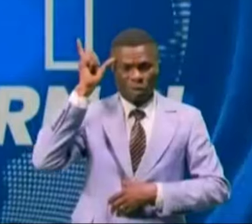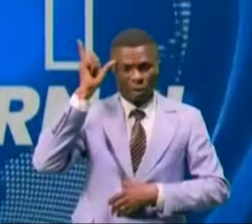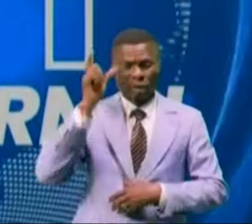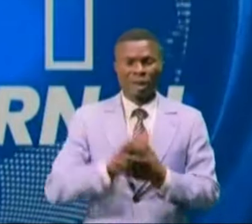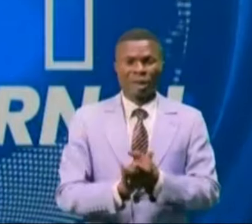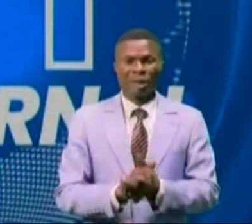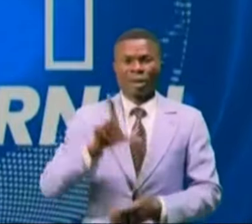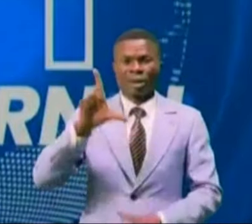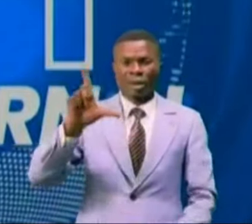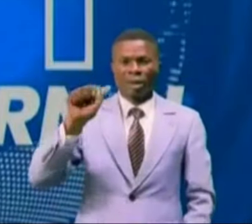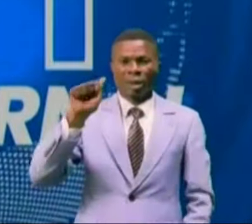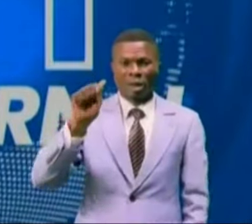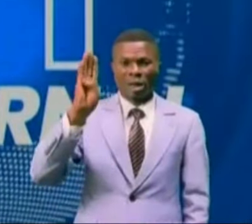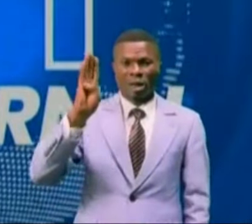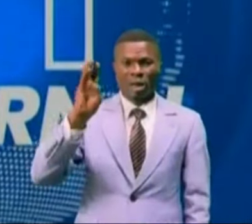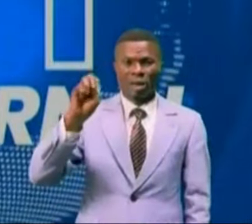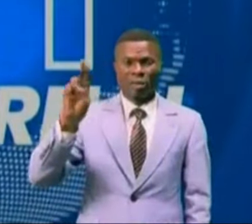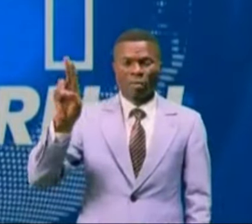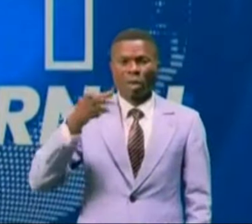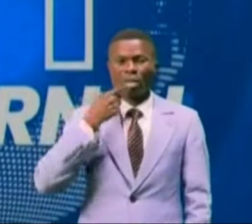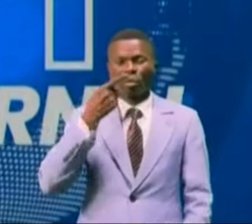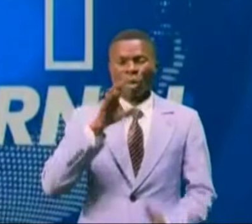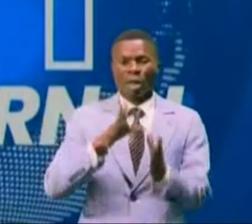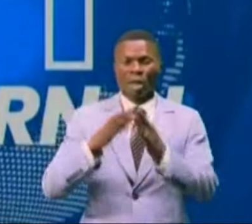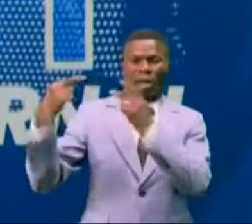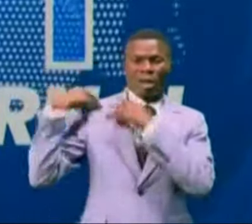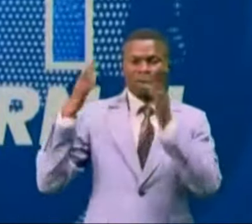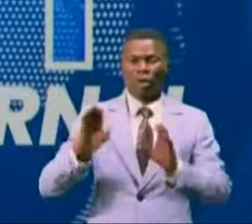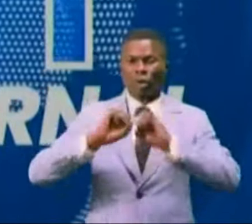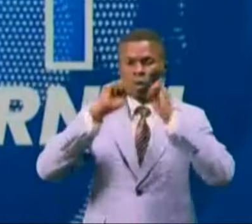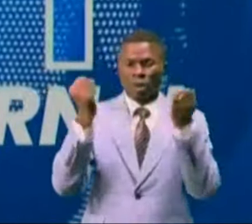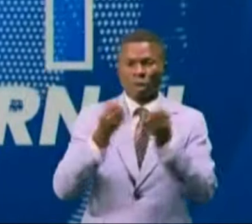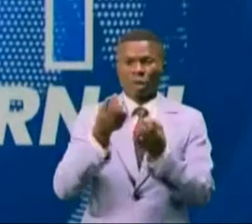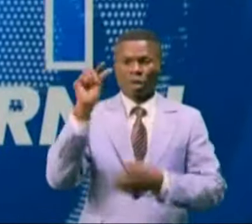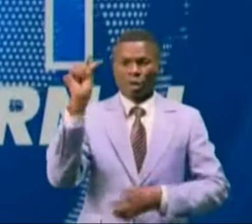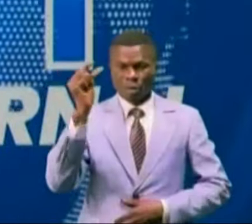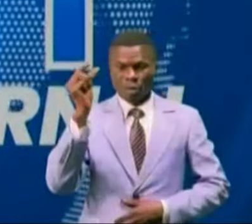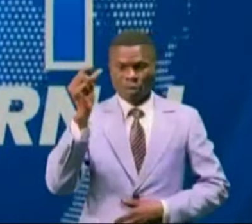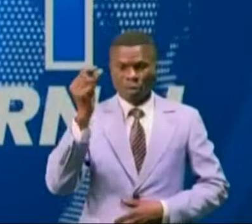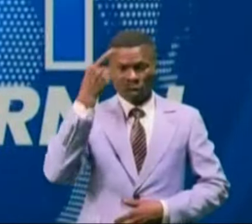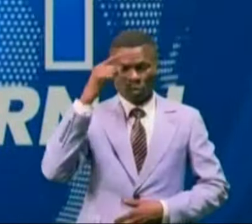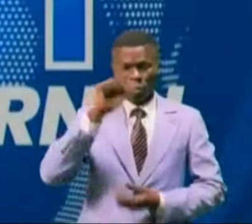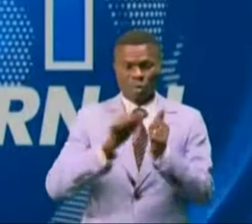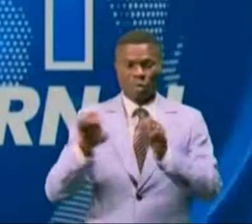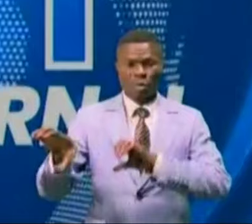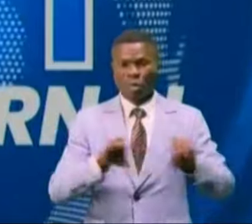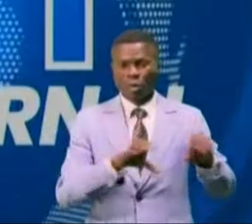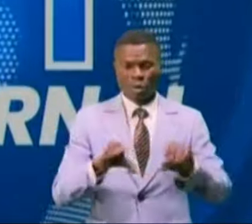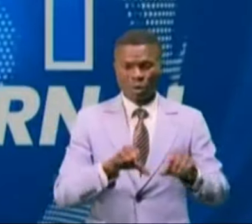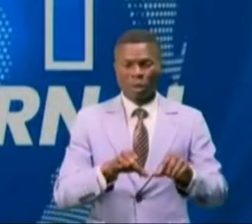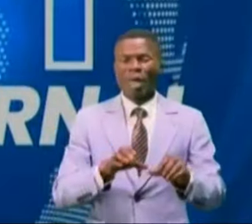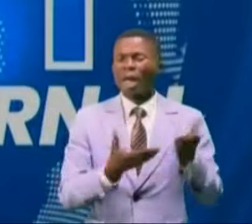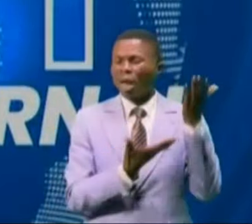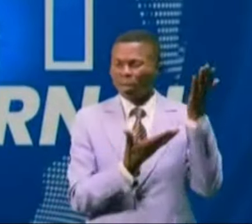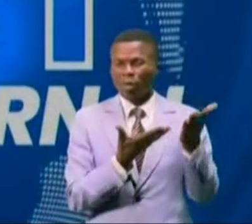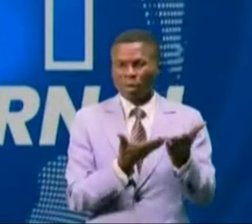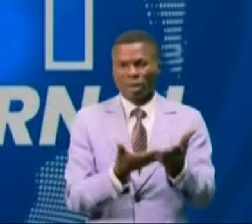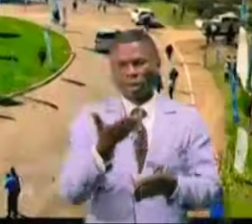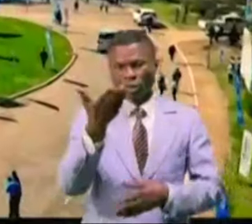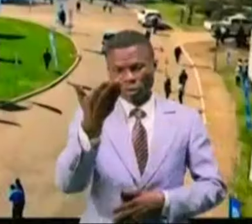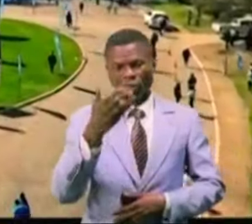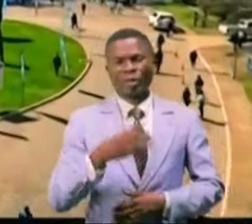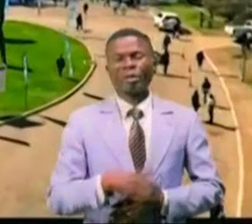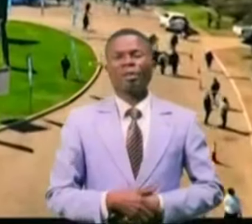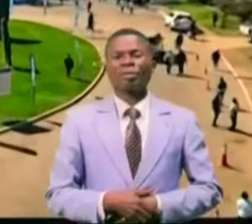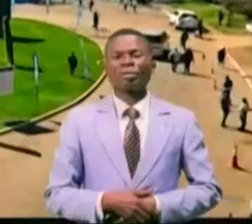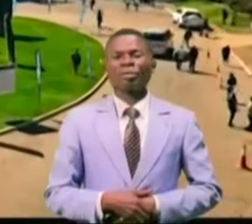m de malanga a échangé avec des responsables des sociétés minières sur les activités du géant des m